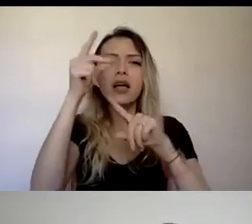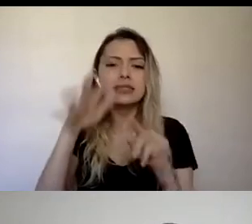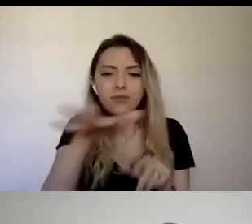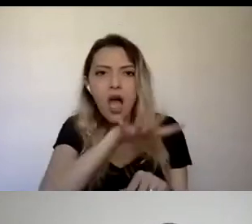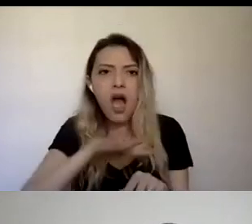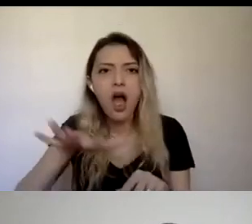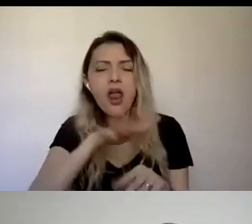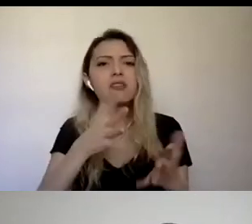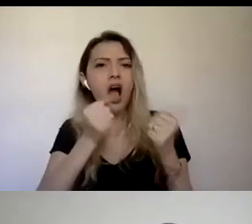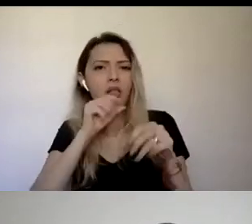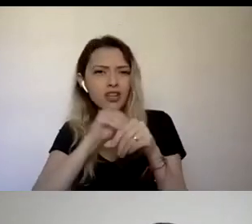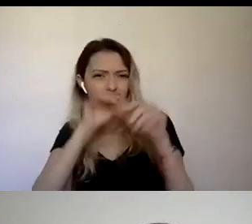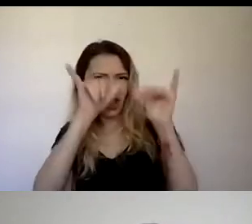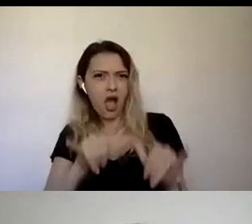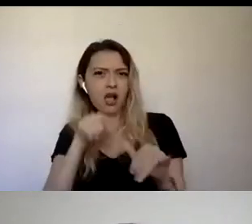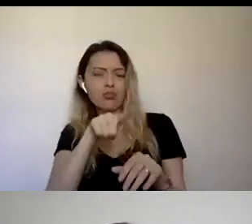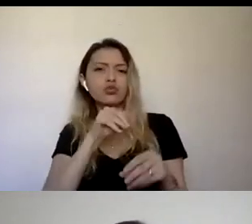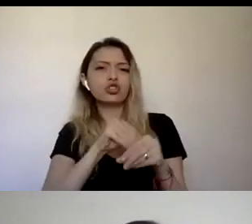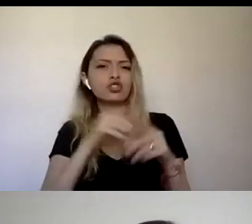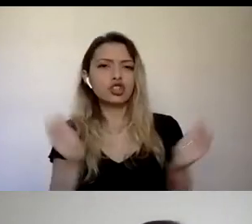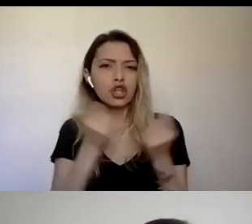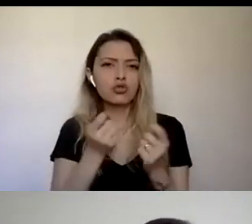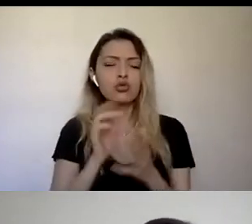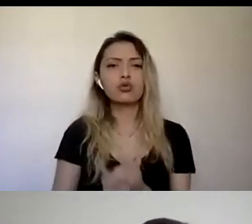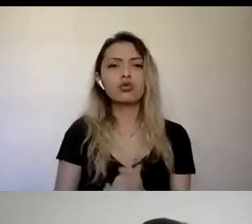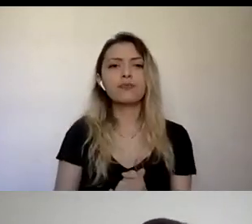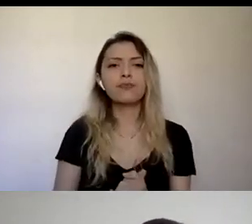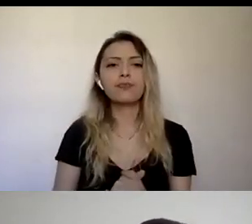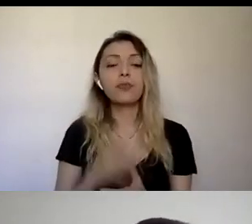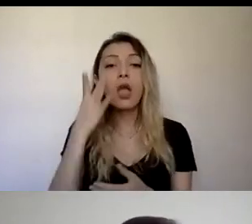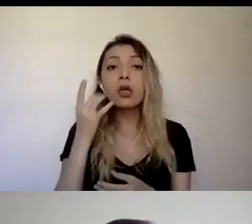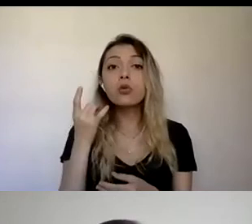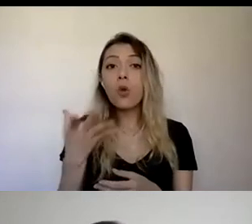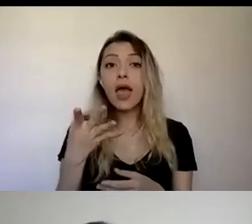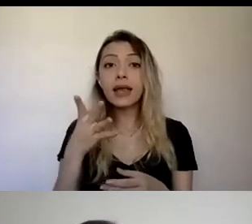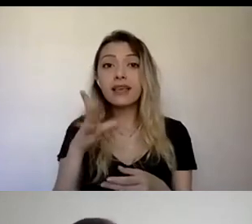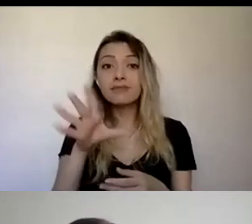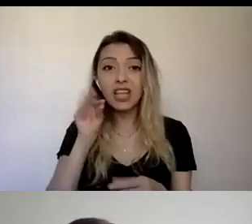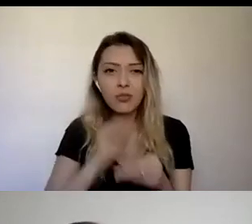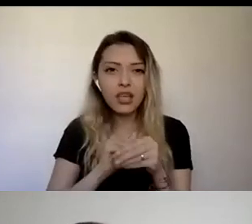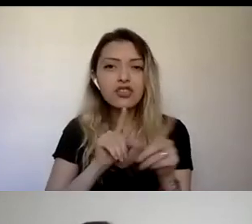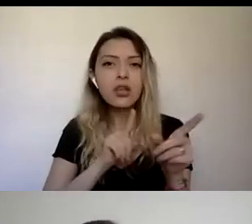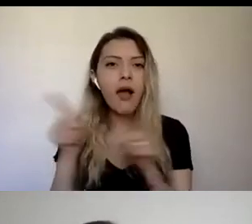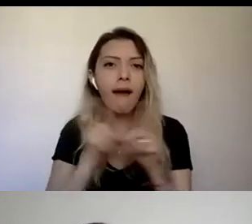birbiriyle zıtlaşan durumlar bunlar. Gösterge belirlemede hangi argümanlara başvurmalıyız?